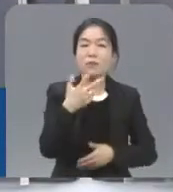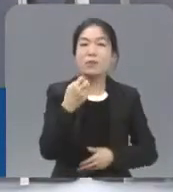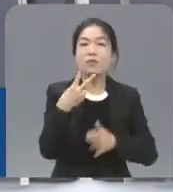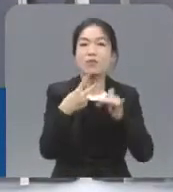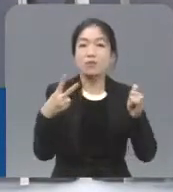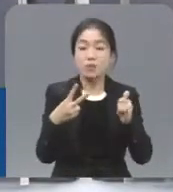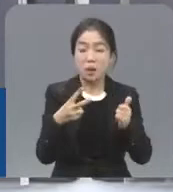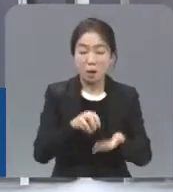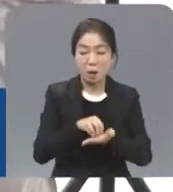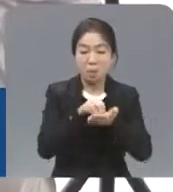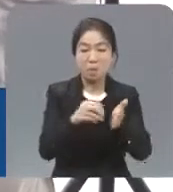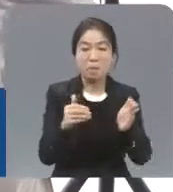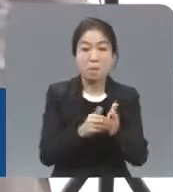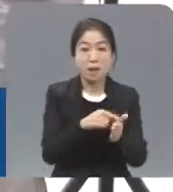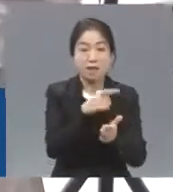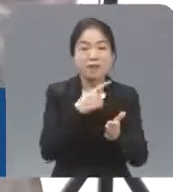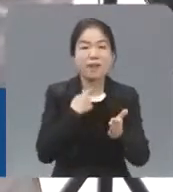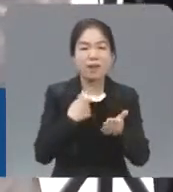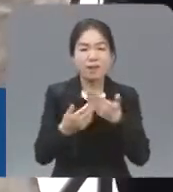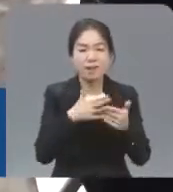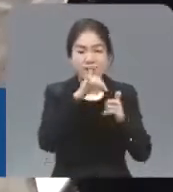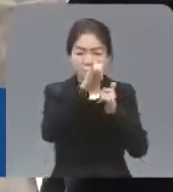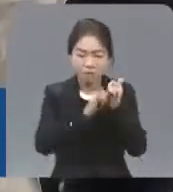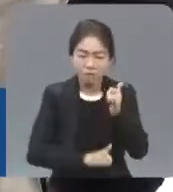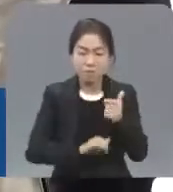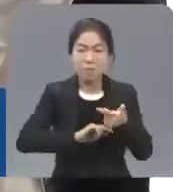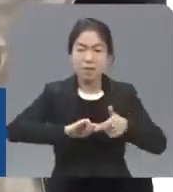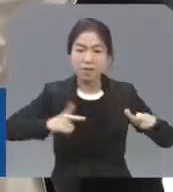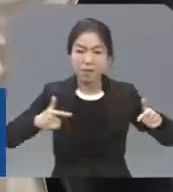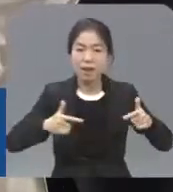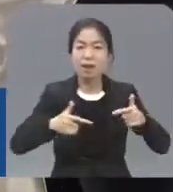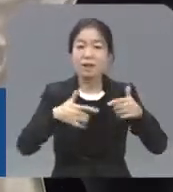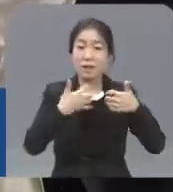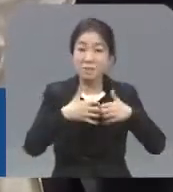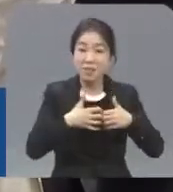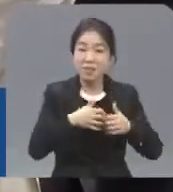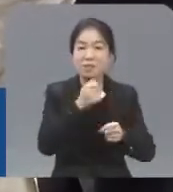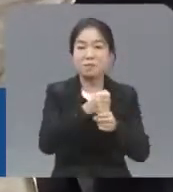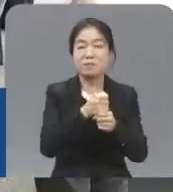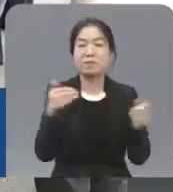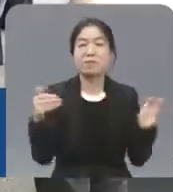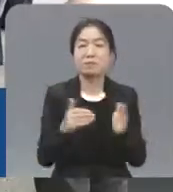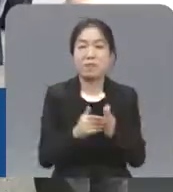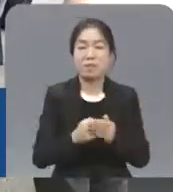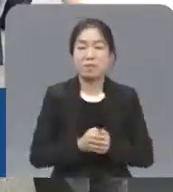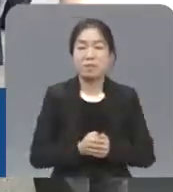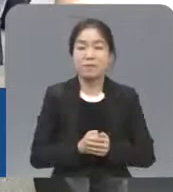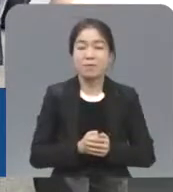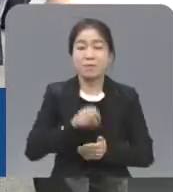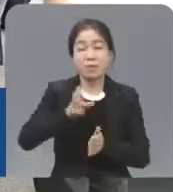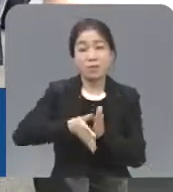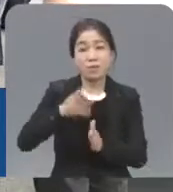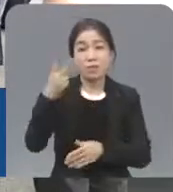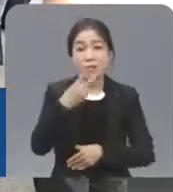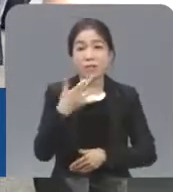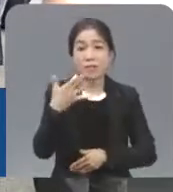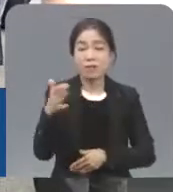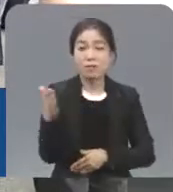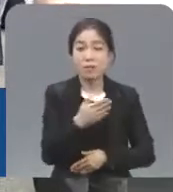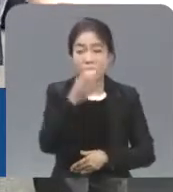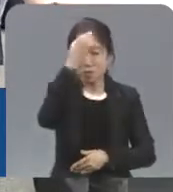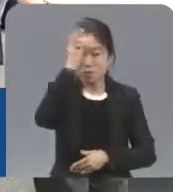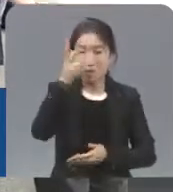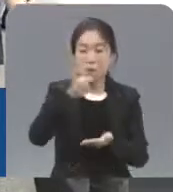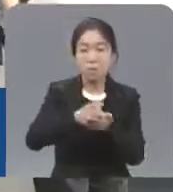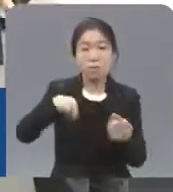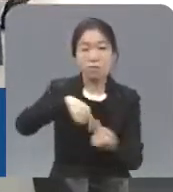허 느꼈으며 이들의 경력과 활동 실적을 담은 무인 단말기도 설치 됐습니다 광주시는 2019년 부터 명장